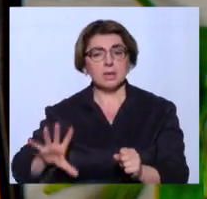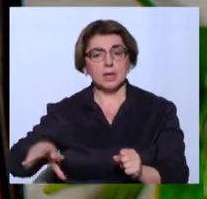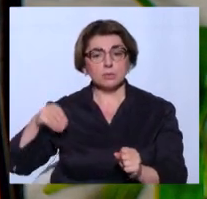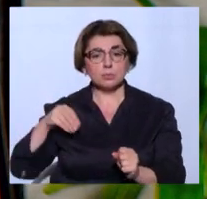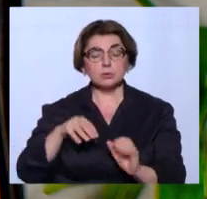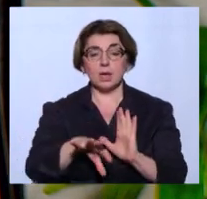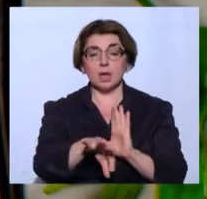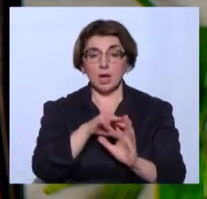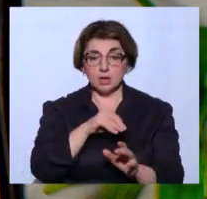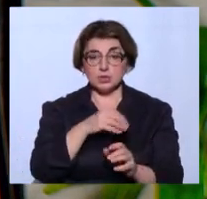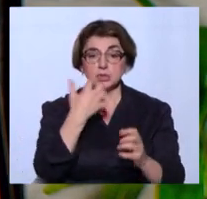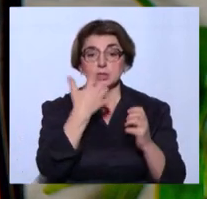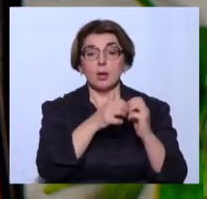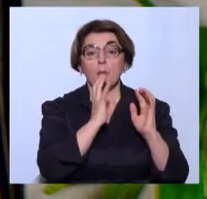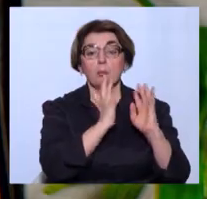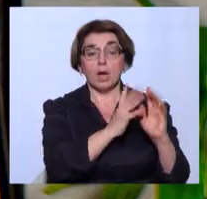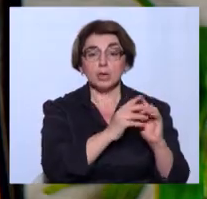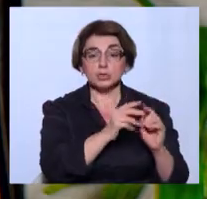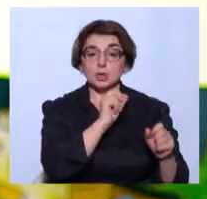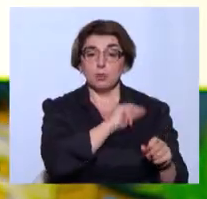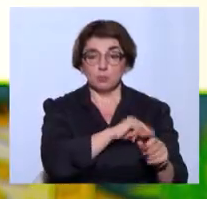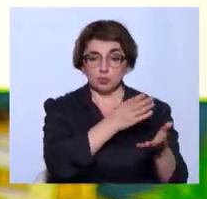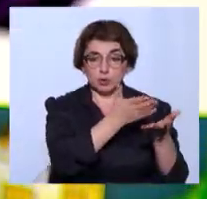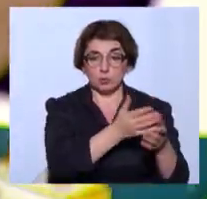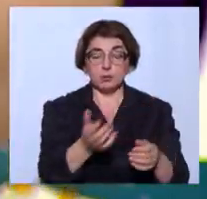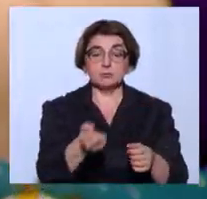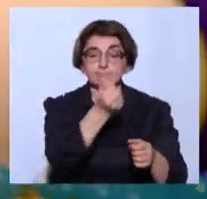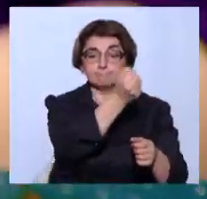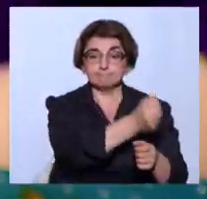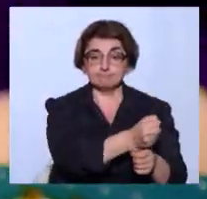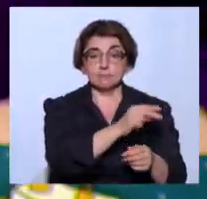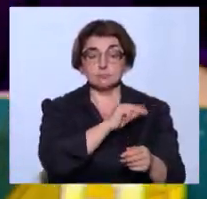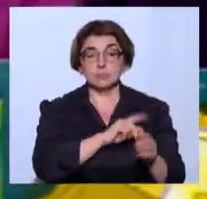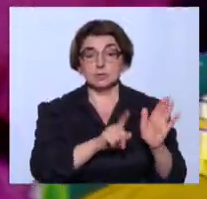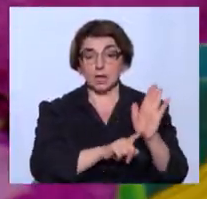მებაღეთ. მელაკუდა იმ დღესვე შეუდგა მუშაობას.